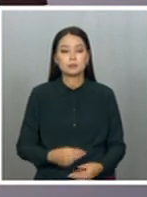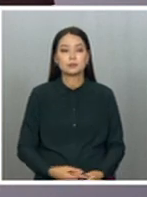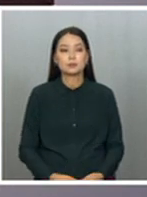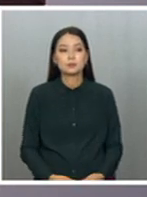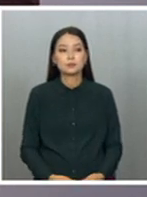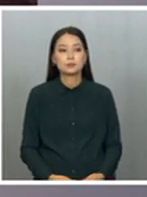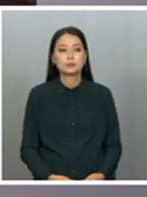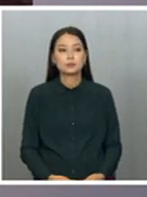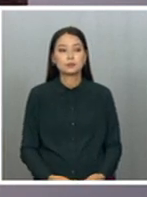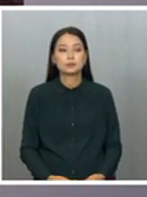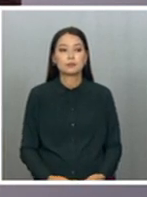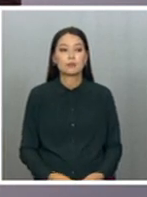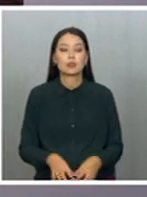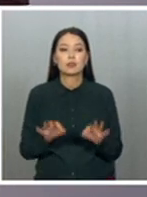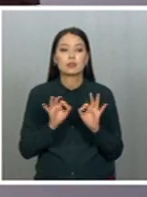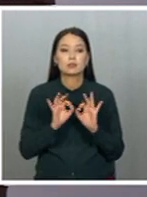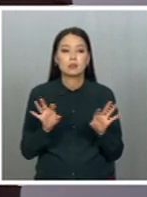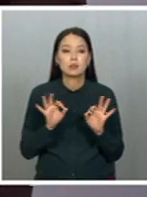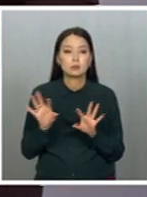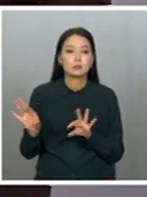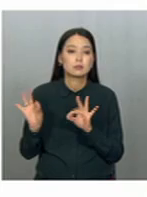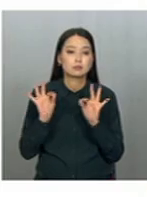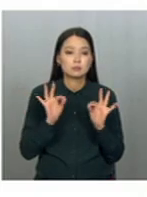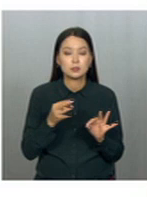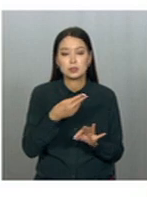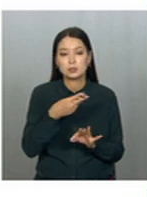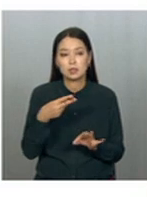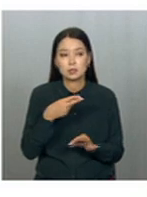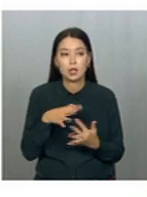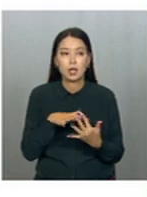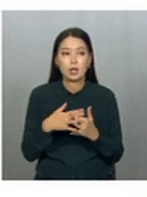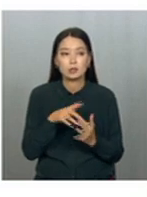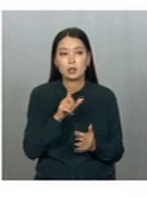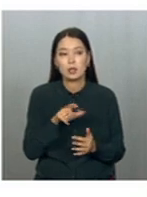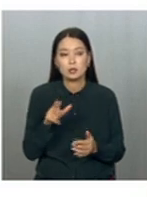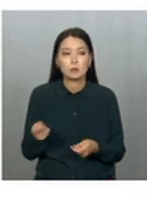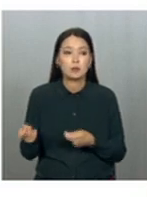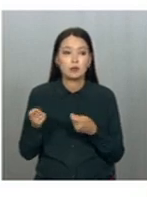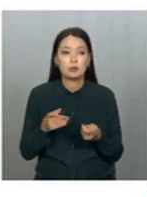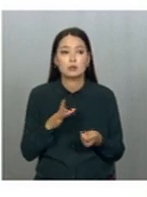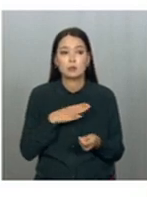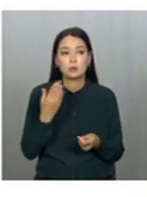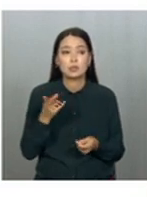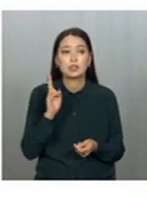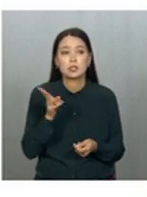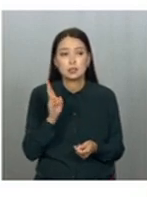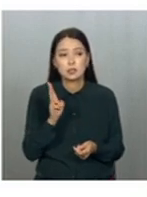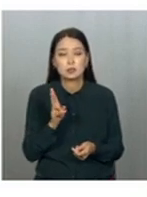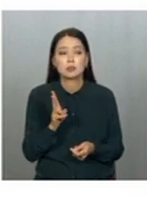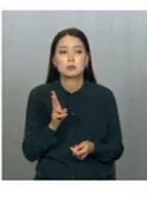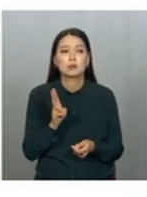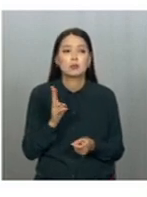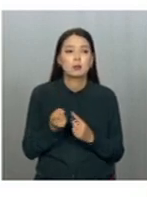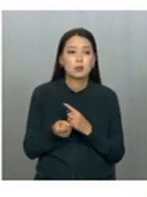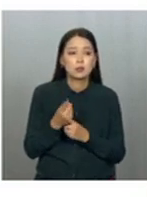аударайық. Шығармада берілген үзінді. Ауылдан адам әкетіпсіз, оның кім екенін тәптіштеп жатқаным,